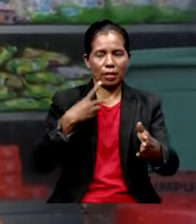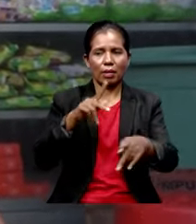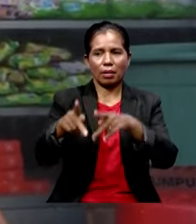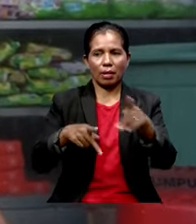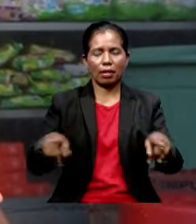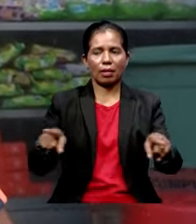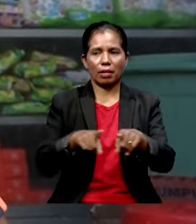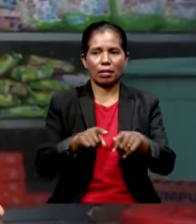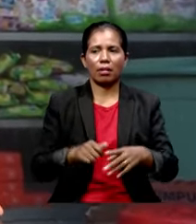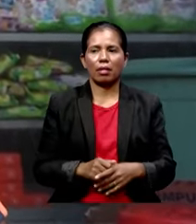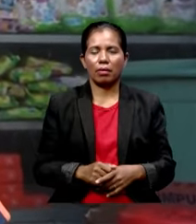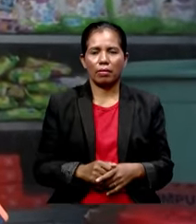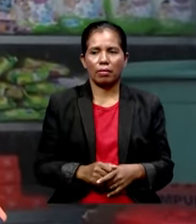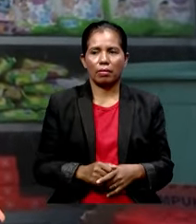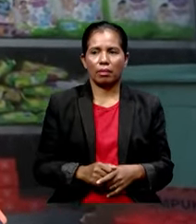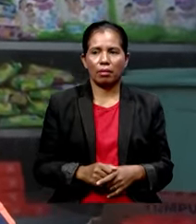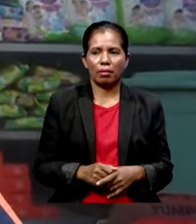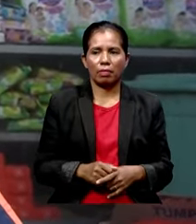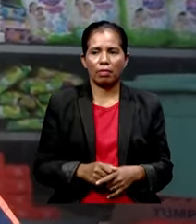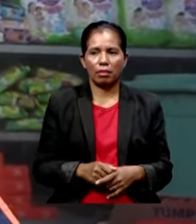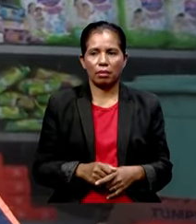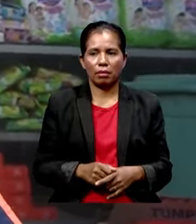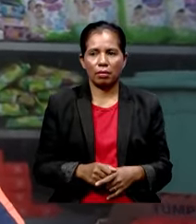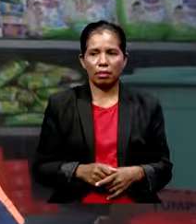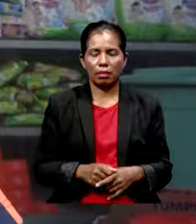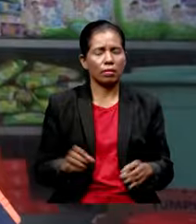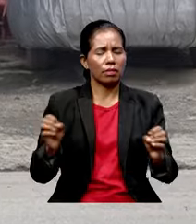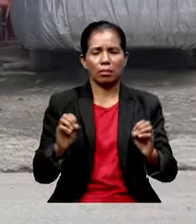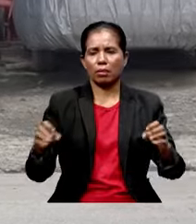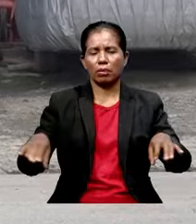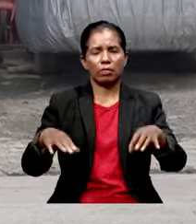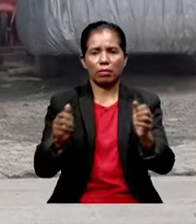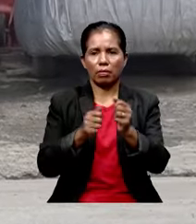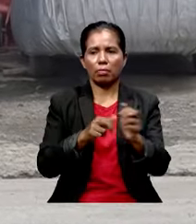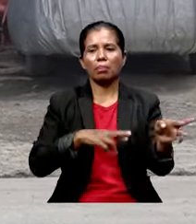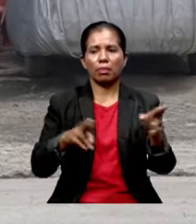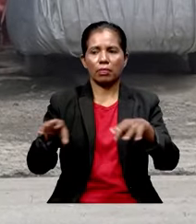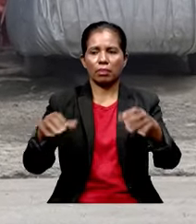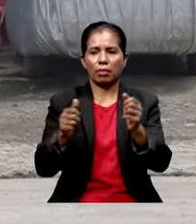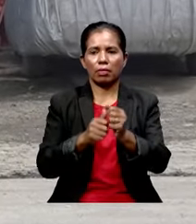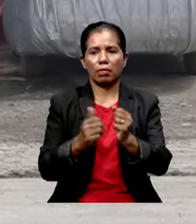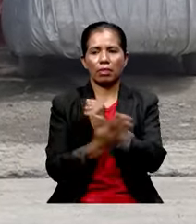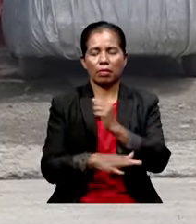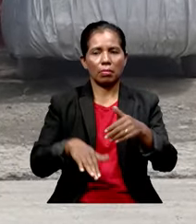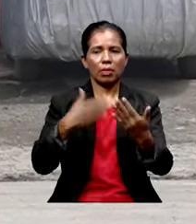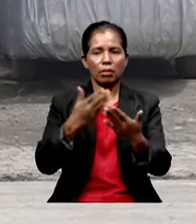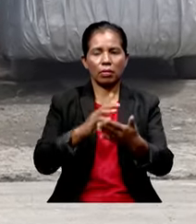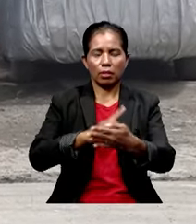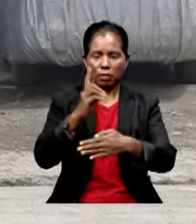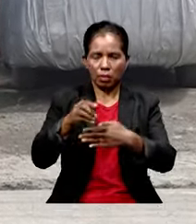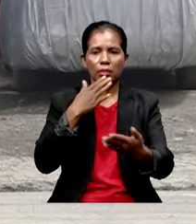ema nane sana, ite ema musa ya. Nur ema ne. Asa siapa la koi kopera? Ini perut kopera. Tambah rai ni ema tu kopera per zivol mi